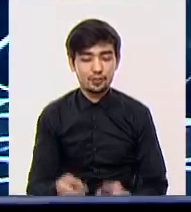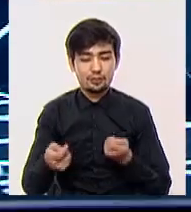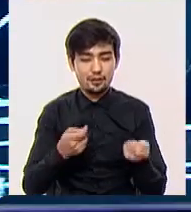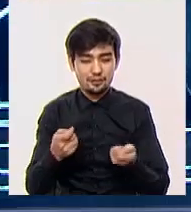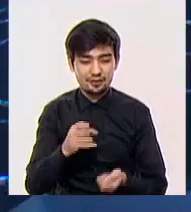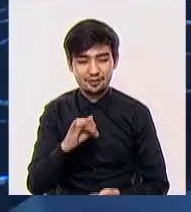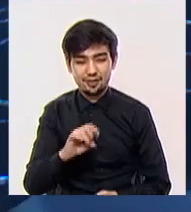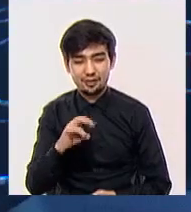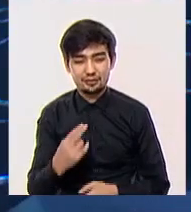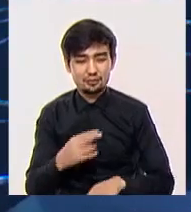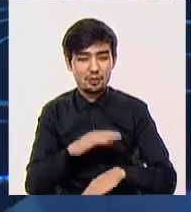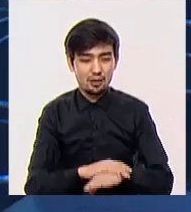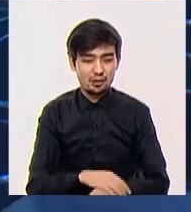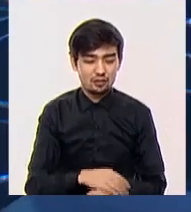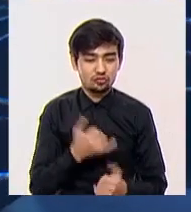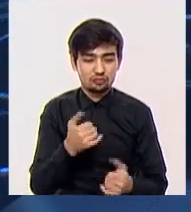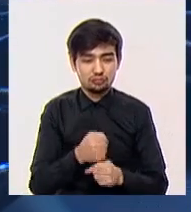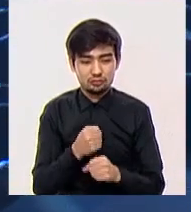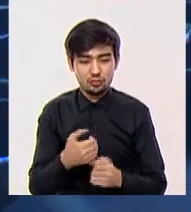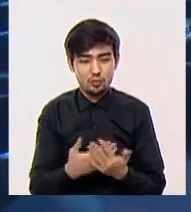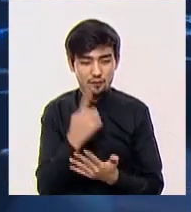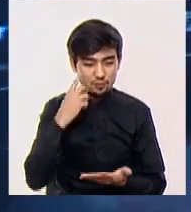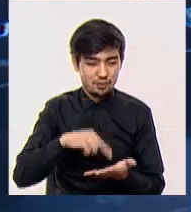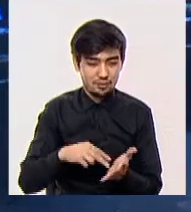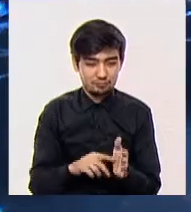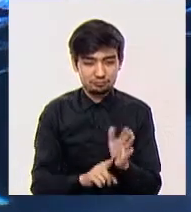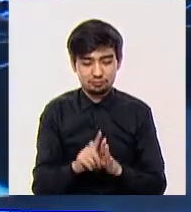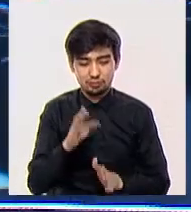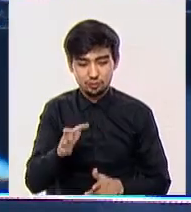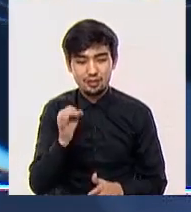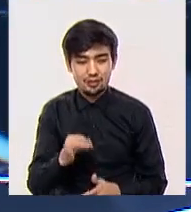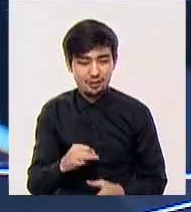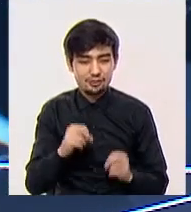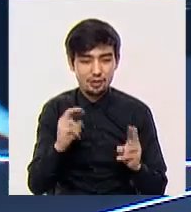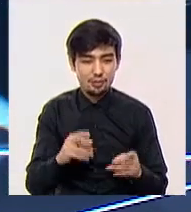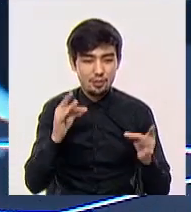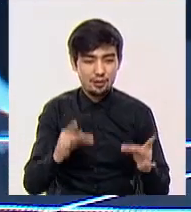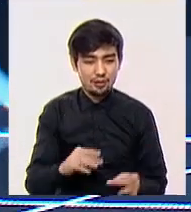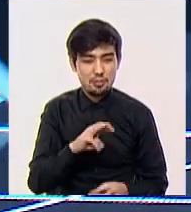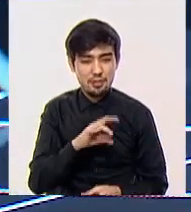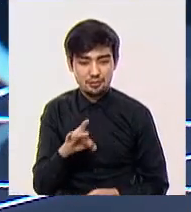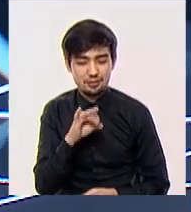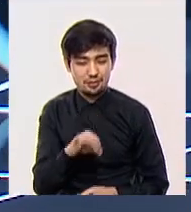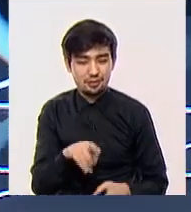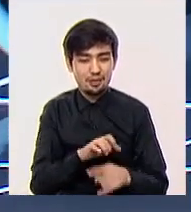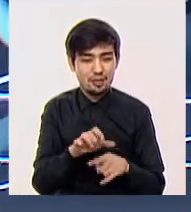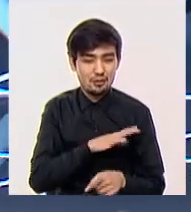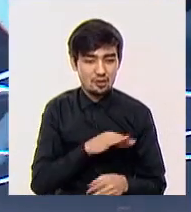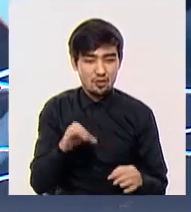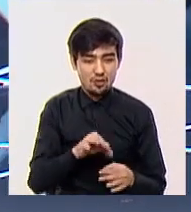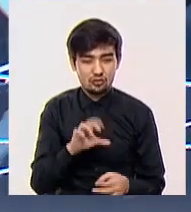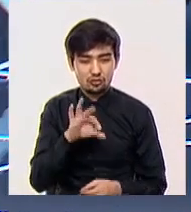Правительство и Национальный банк теперь будут действовать по новому плану. Разработан специальный пакет мер. Он направлен на